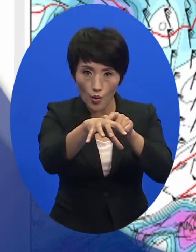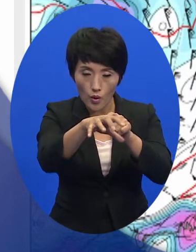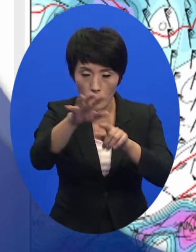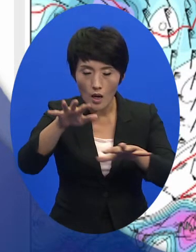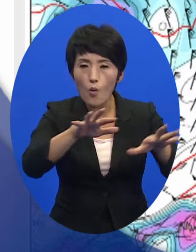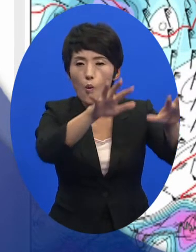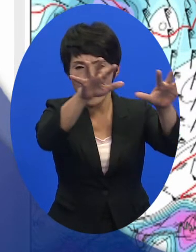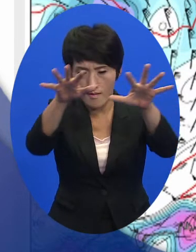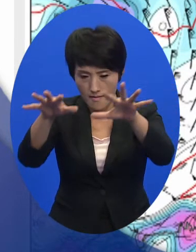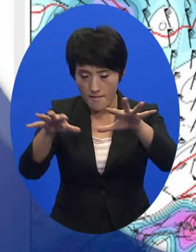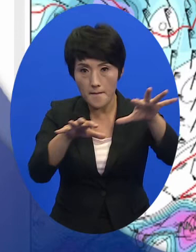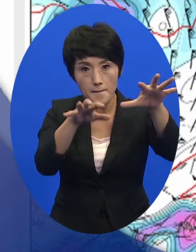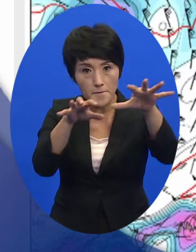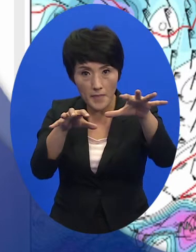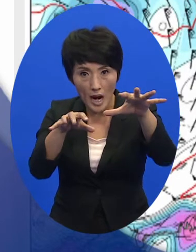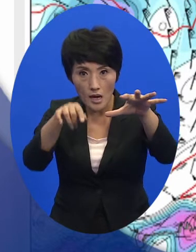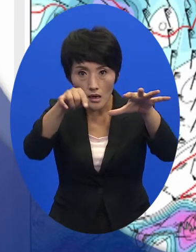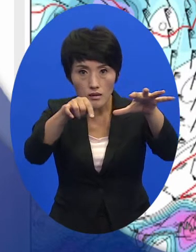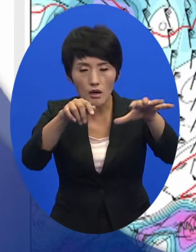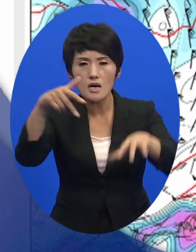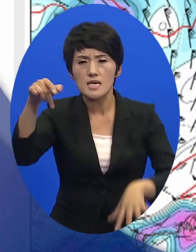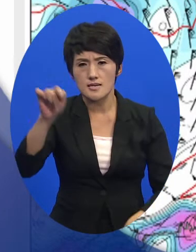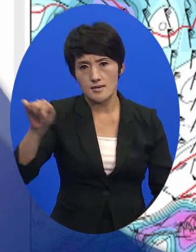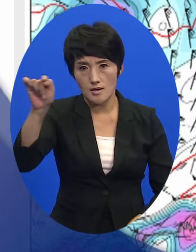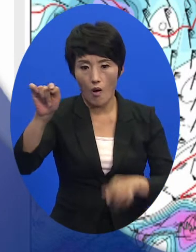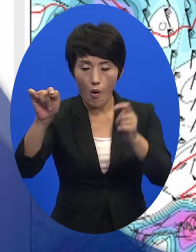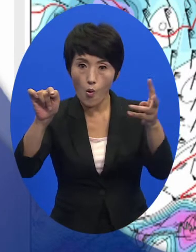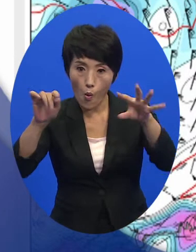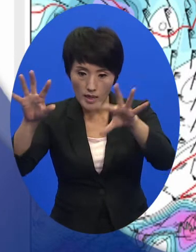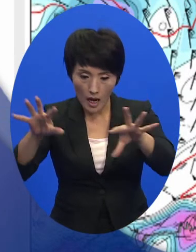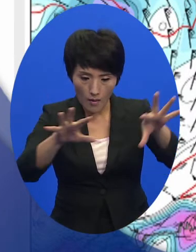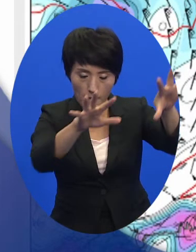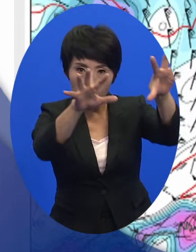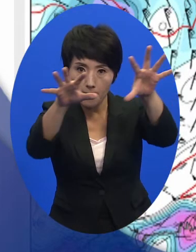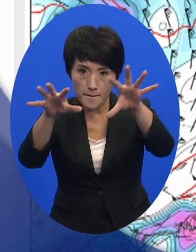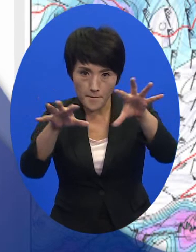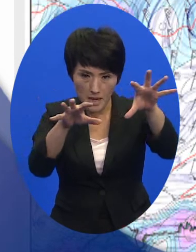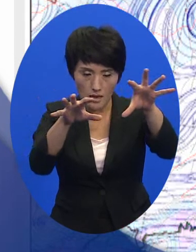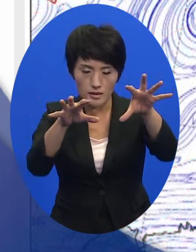지나면서 지상이 기압골이 발달을 지원하겠습니다